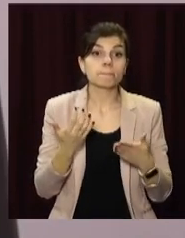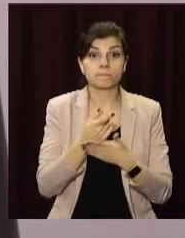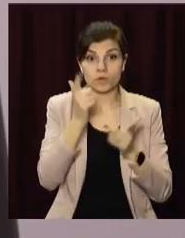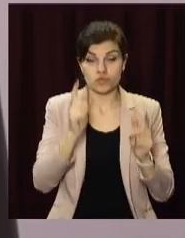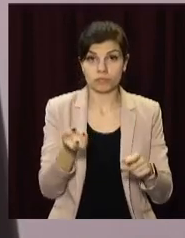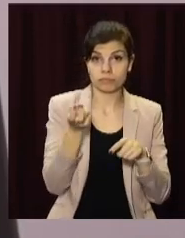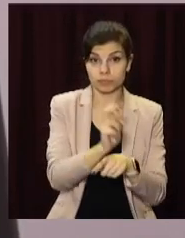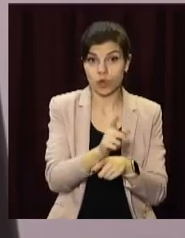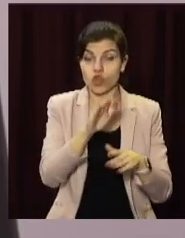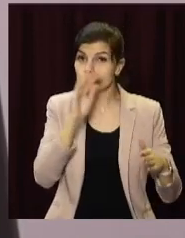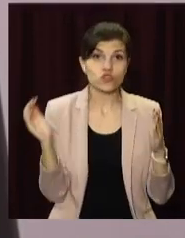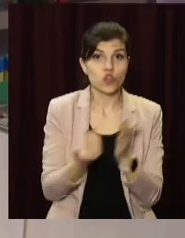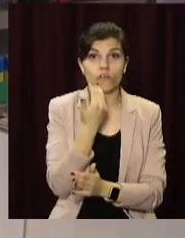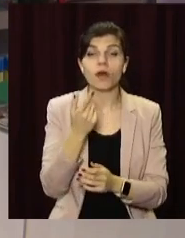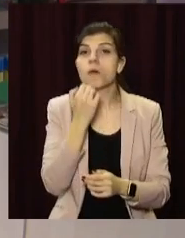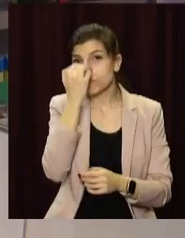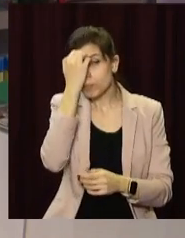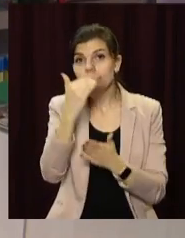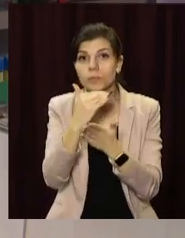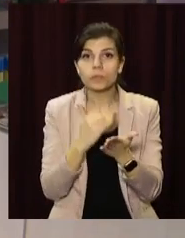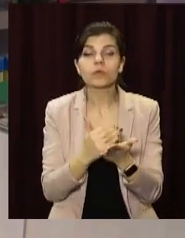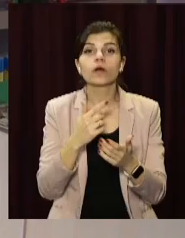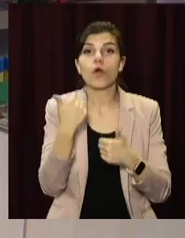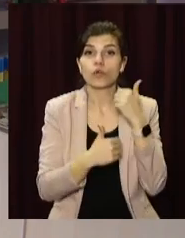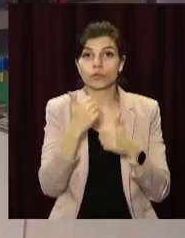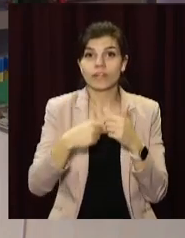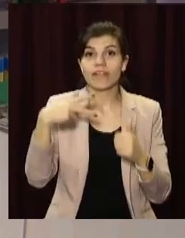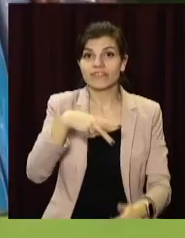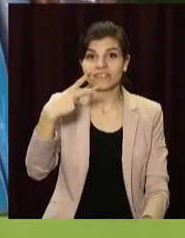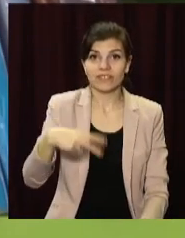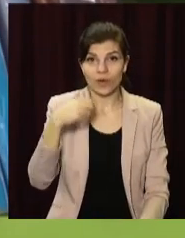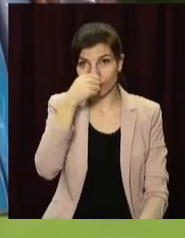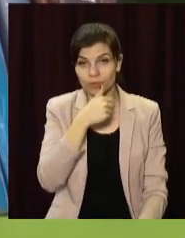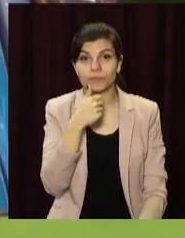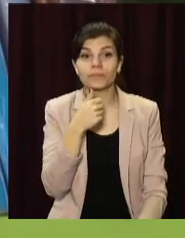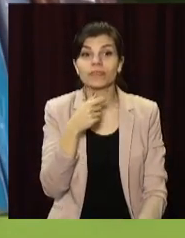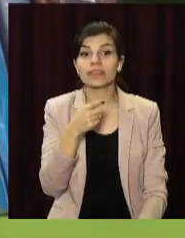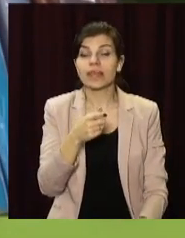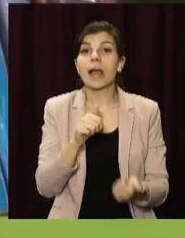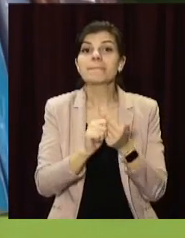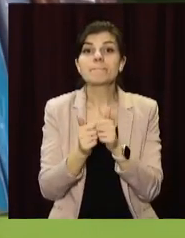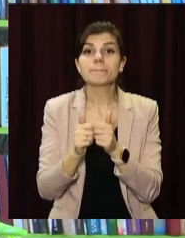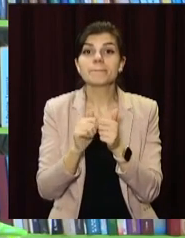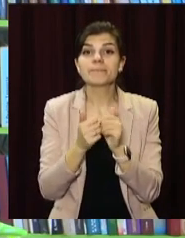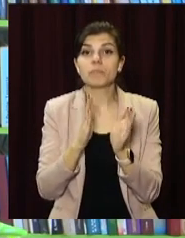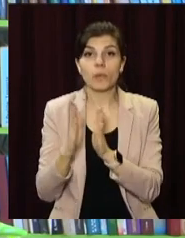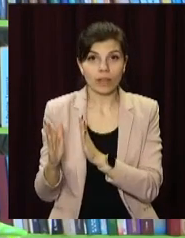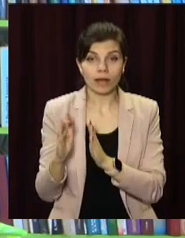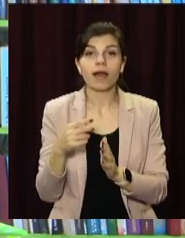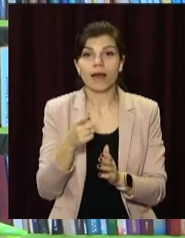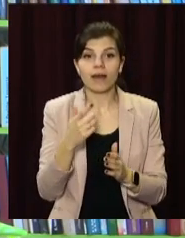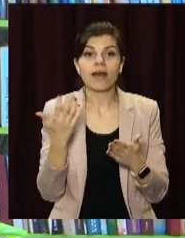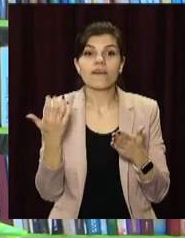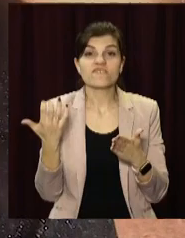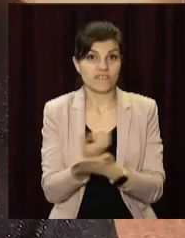технікою, її оновили. Все завдяки міській програмі «Бюджет участі 2020». Центральна бібліотека перемогла там з власним проєктом